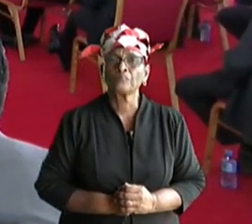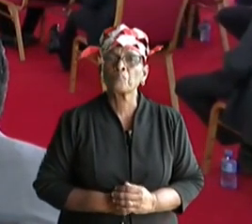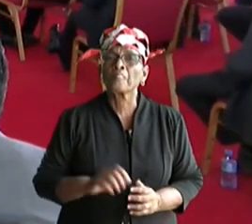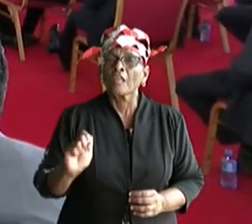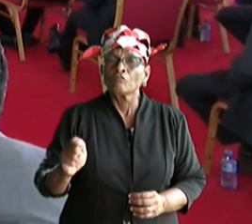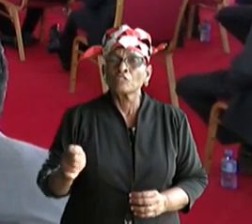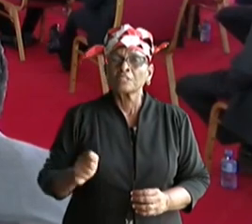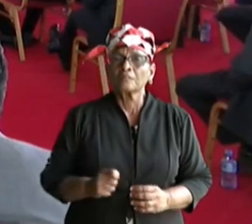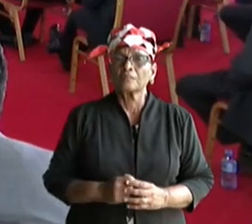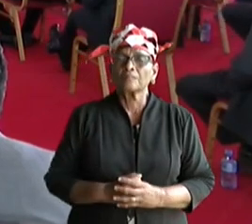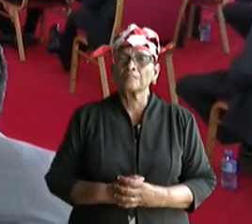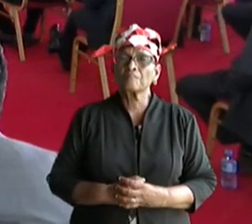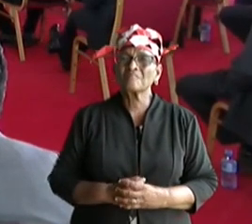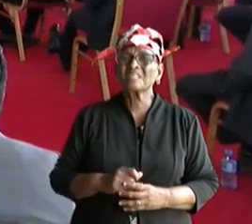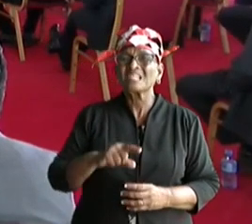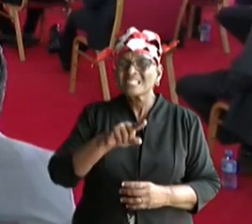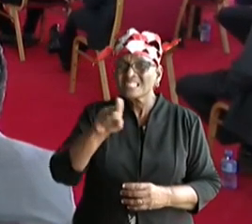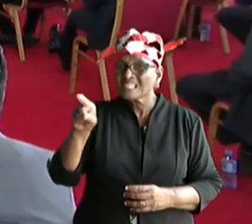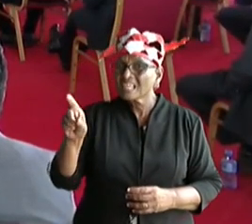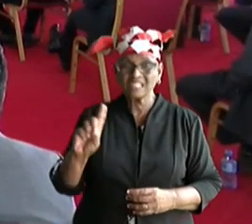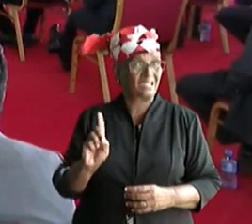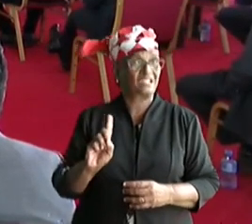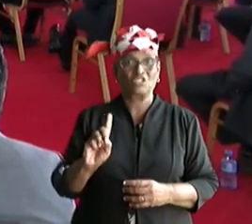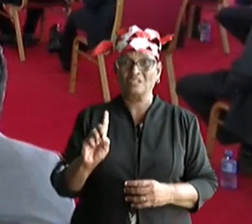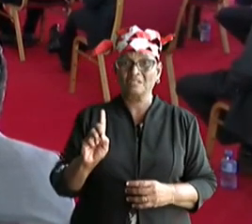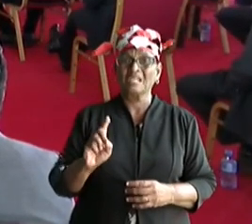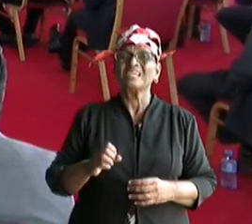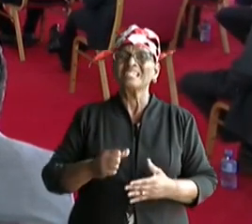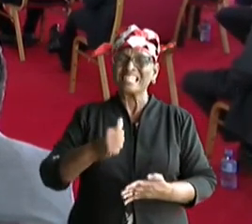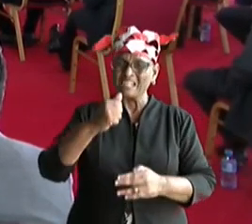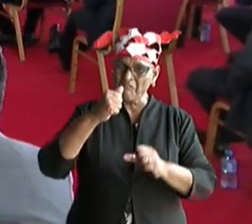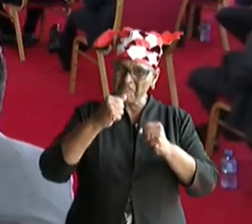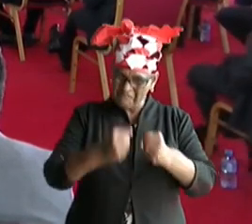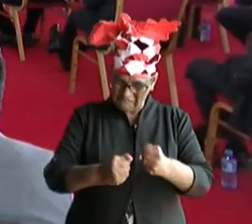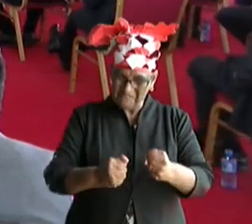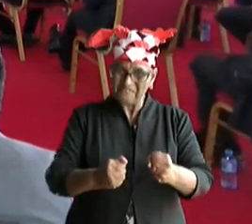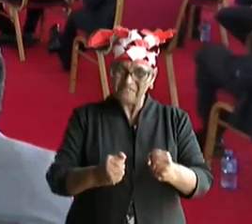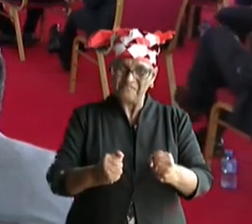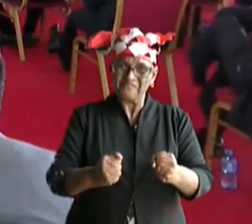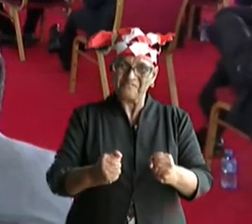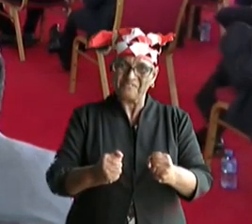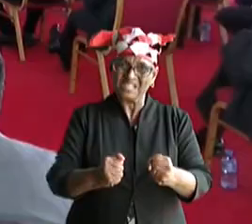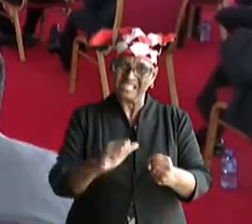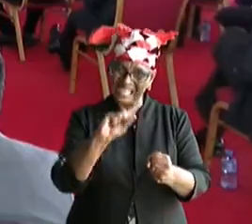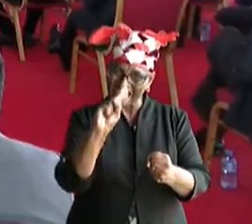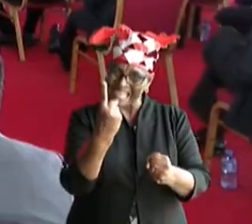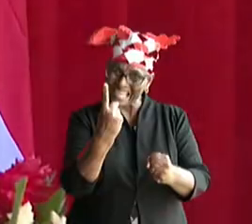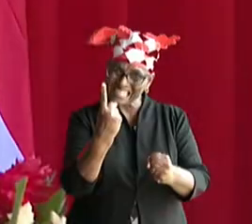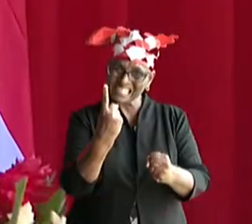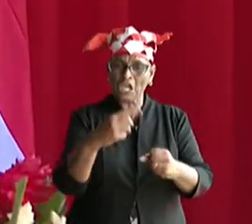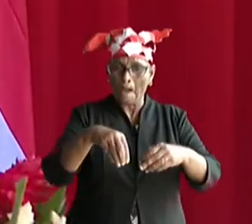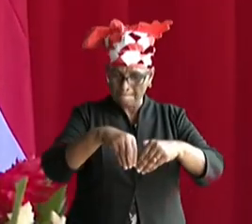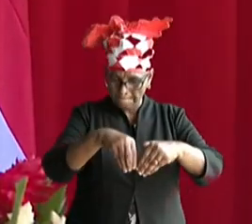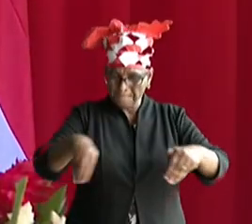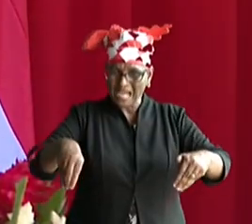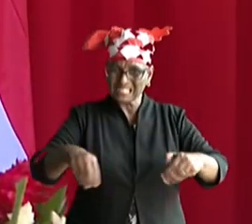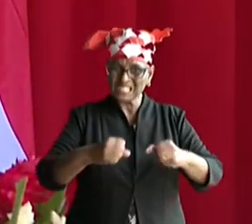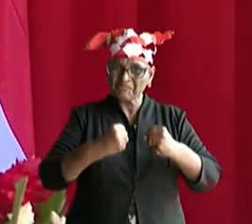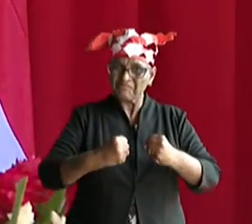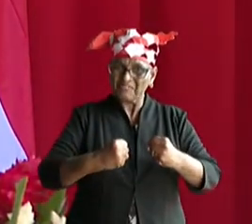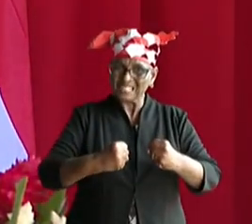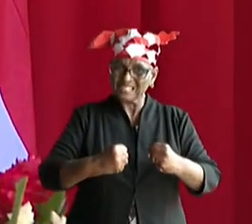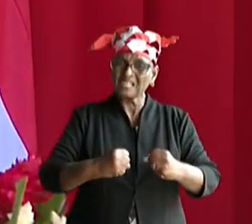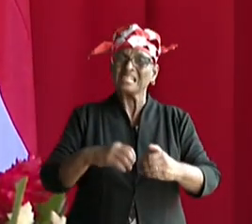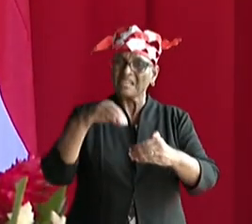Meneer de voorzitter, zijn dit niet de fundamentele randvoorwaarden voor ontwikkeling? Investeren in